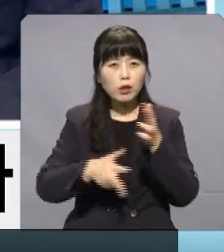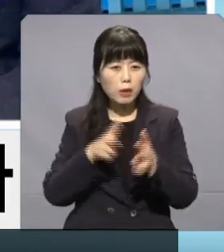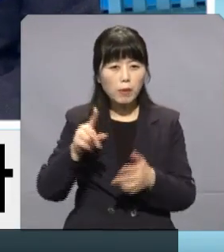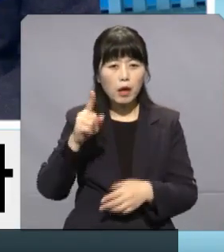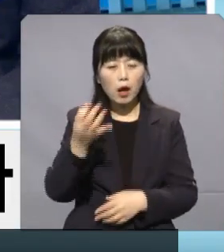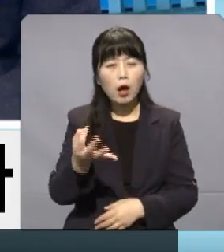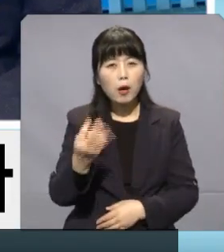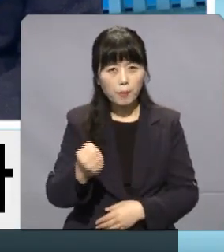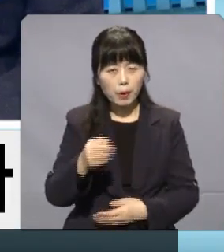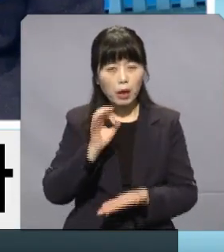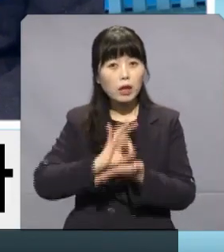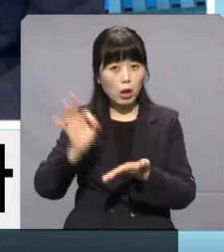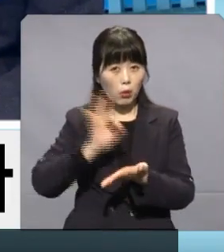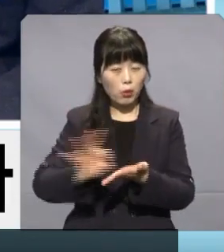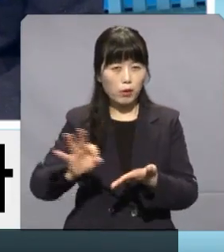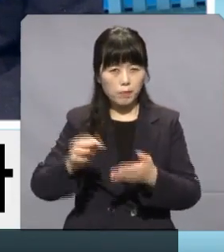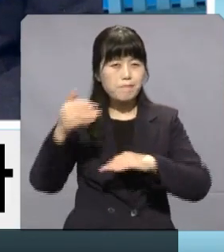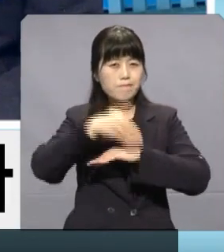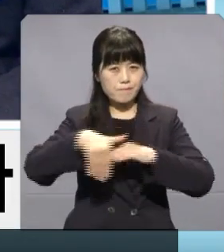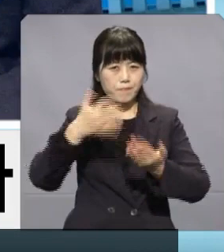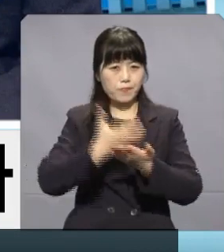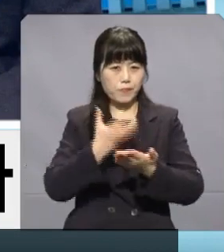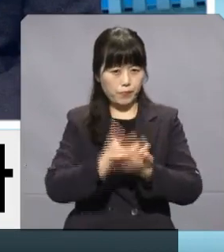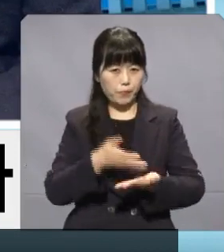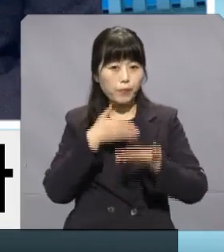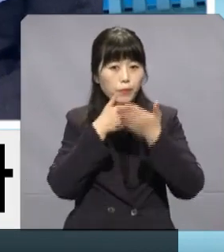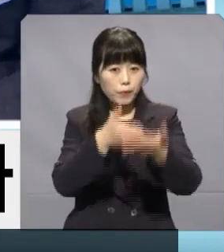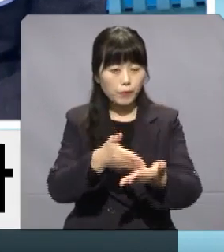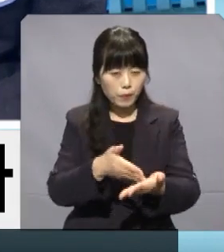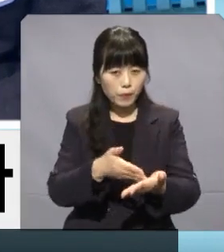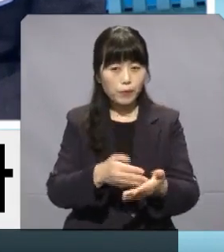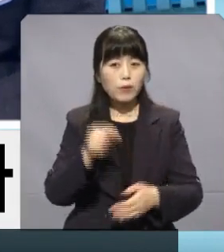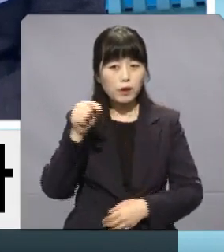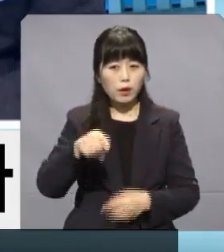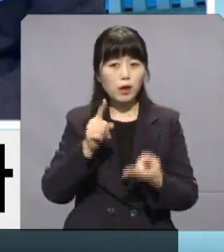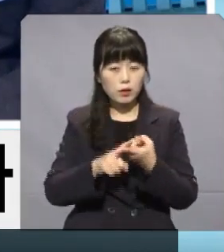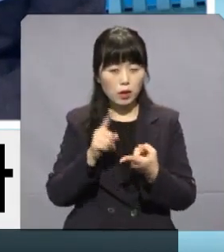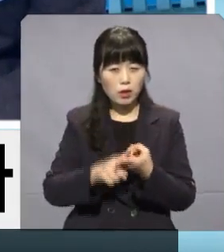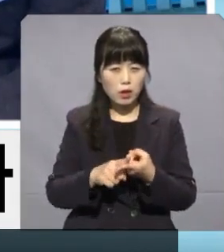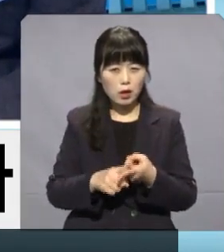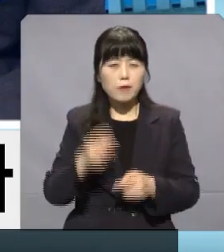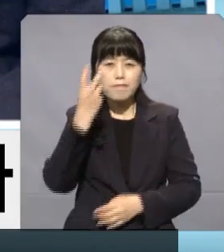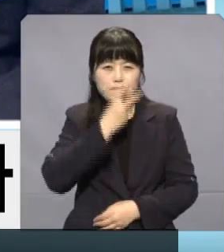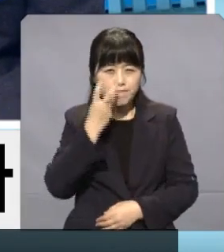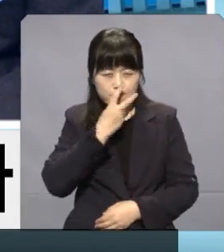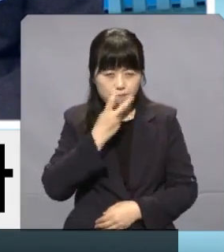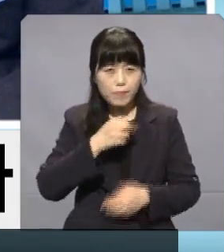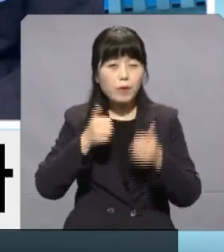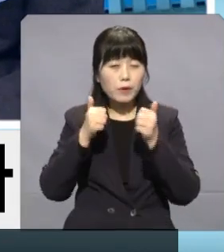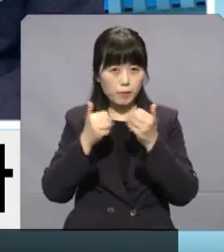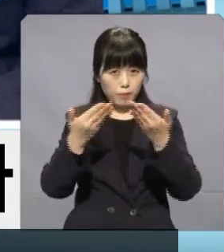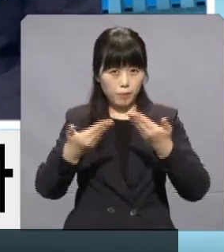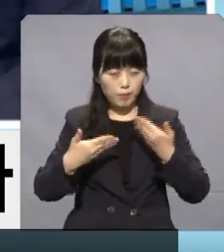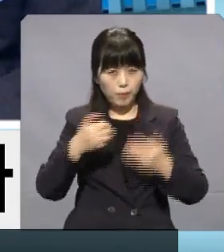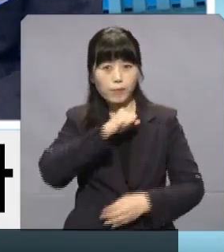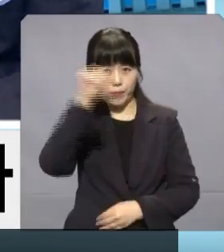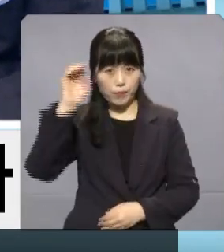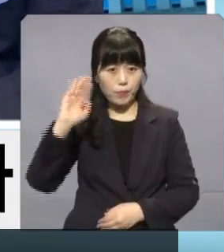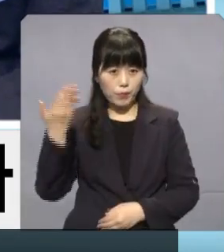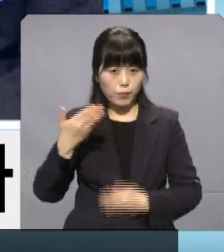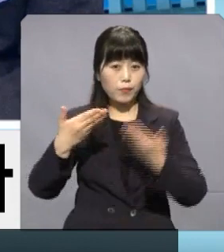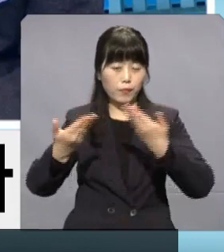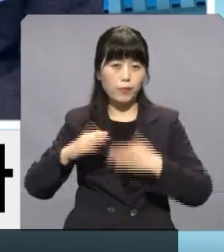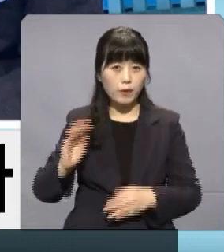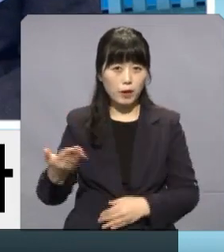얼마만큼 돈이 들어갈지를 미리 다 계획서를 제출을 합니다 그리고 거기에 대해서 심사를 해서 선정을 하는 거예요 그렇기